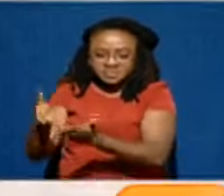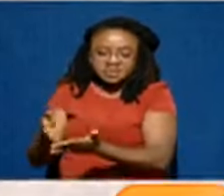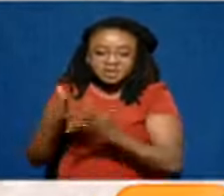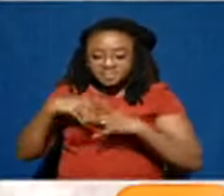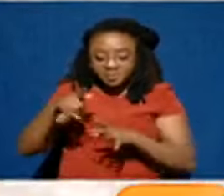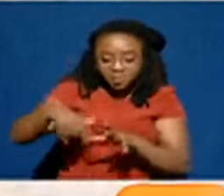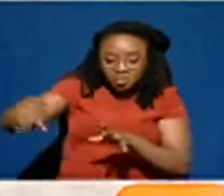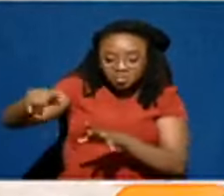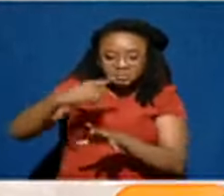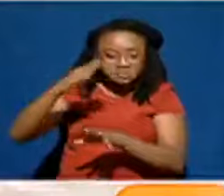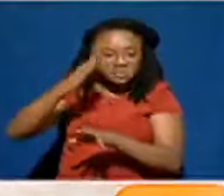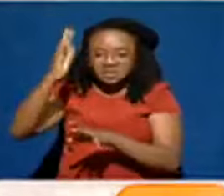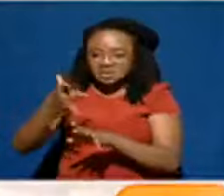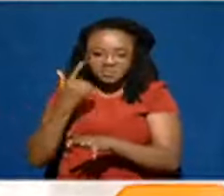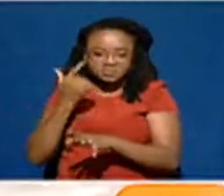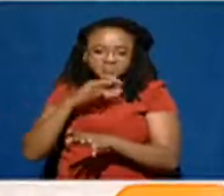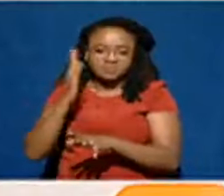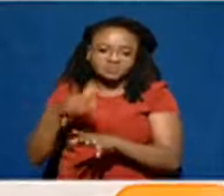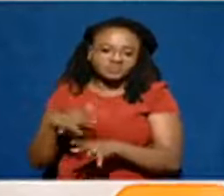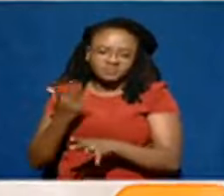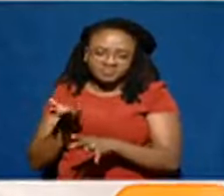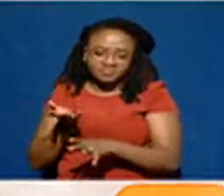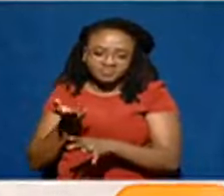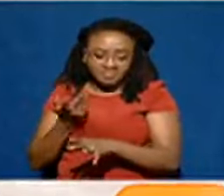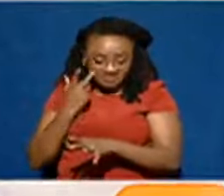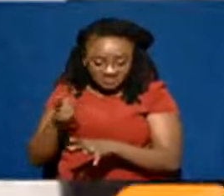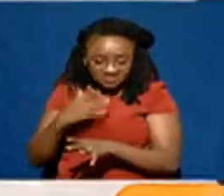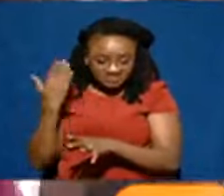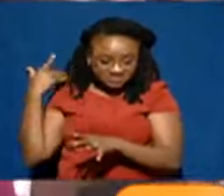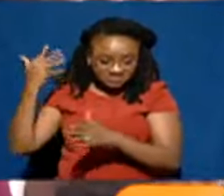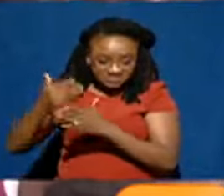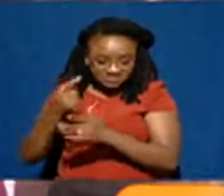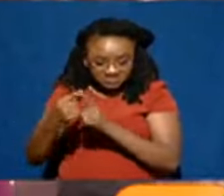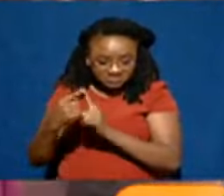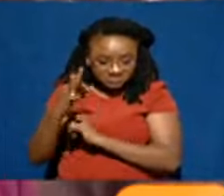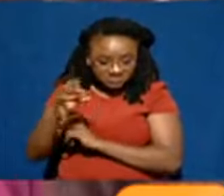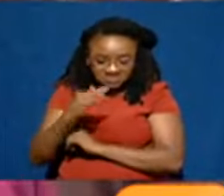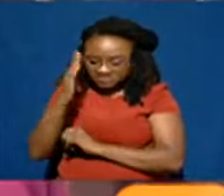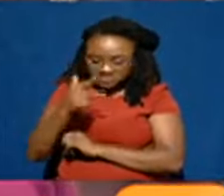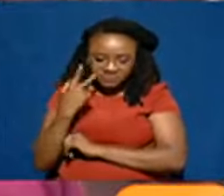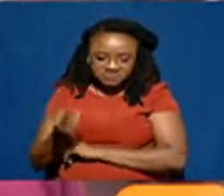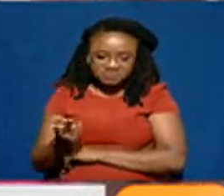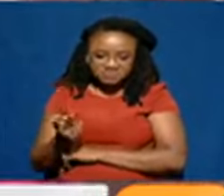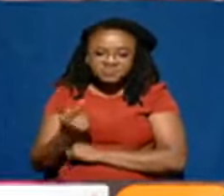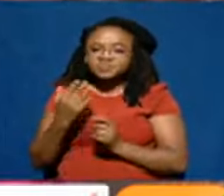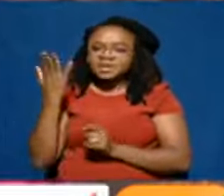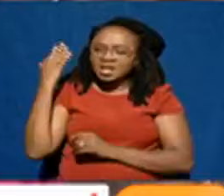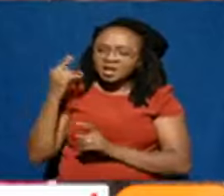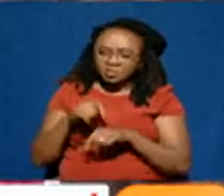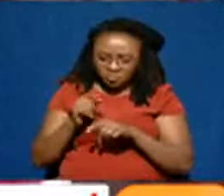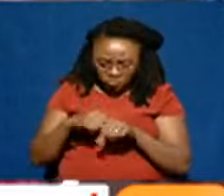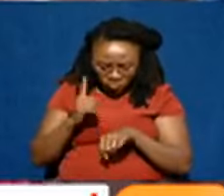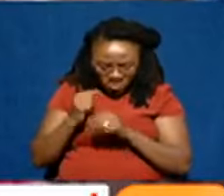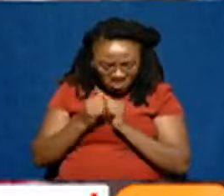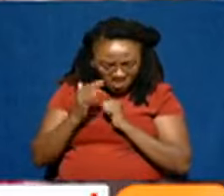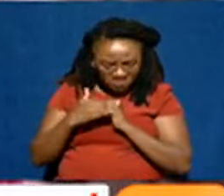have never experienced this kind of flooding in the last 3 decades. Na ili jambo mara ya mwisho kutendeka ilikuwa early 1980s ndio